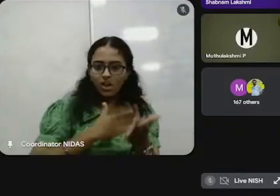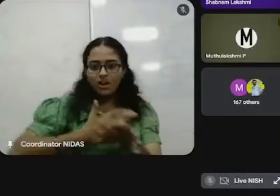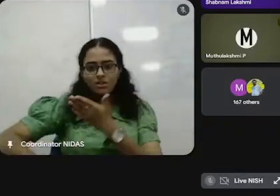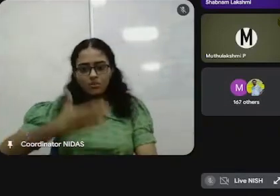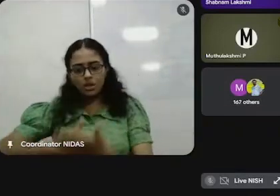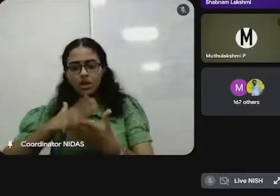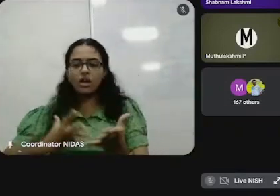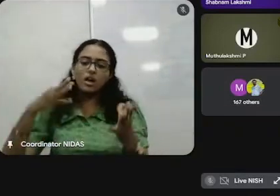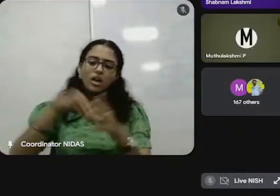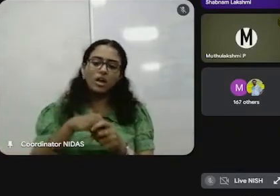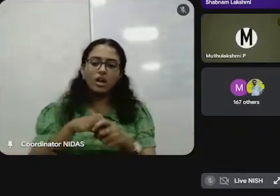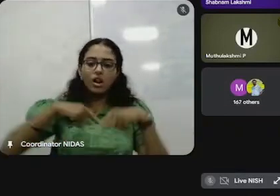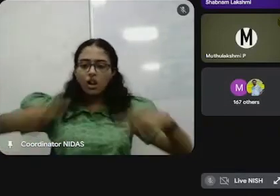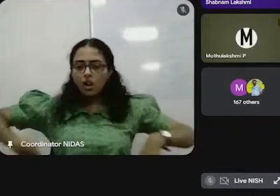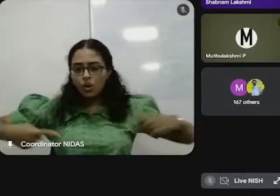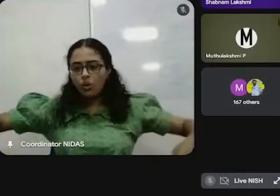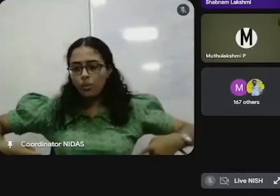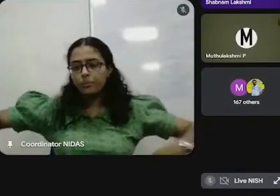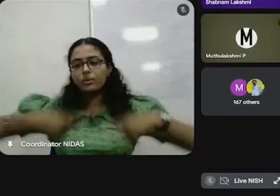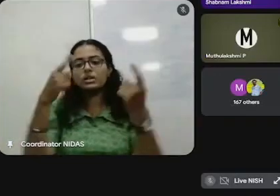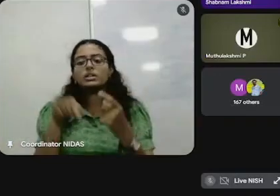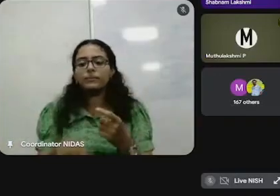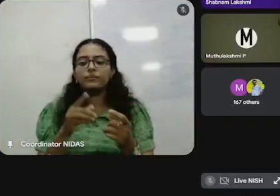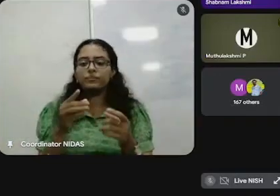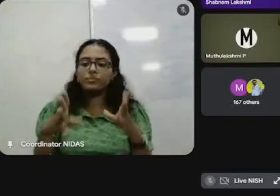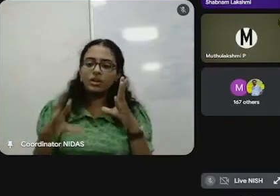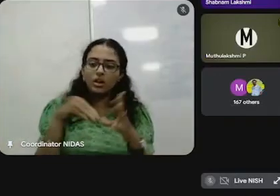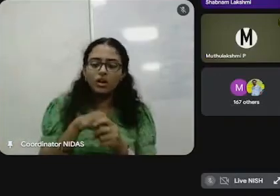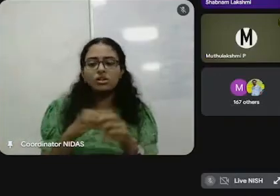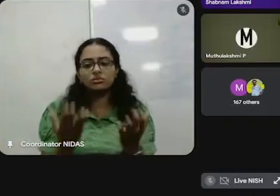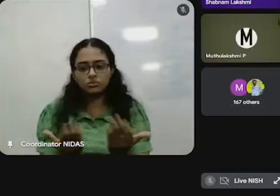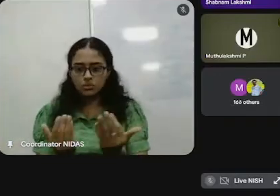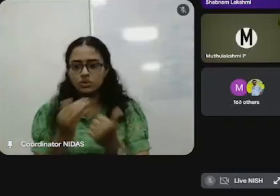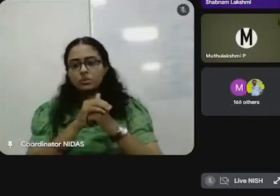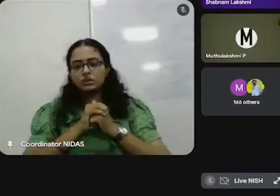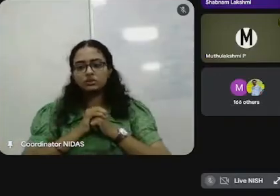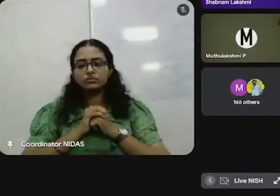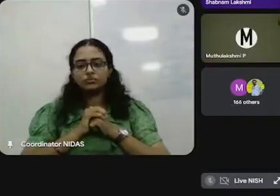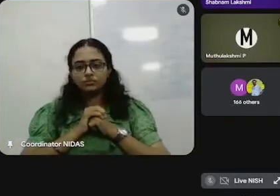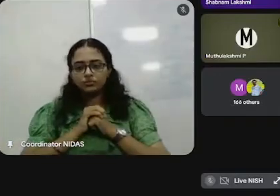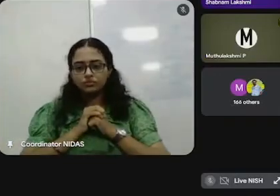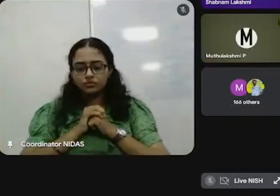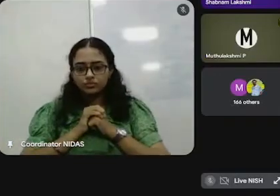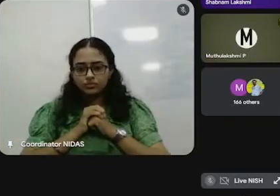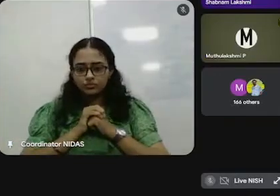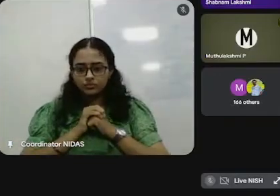നോക്കാം. ലോക്കോമോട്ടർ ഡിസബിലിറ്റി എന്നുള്ള കണ്ടീഷനൊക്കെ നമുക്ക് ചിലപ്പം ആ രീതിയിൽ ഡിസബിലിറ്റി ചിലപ്പം കിട്ടാൻ സാധ്യത